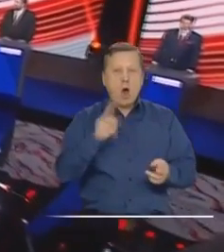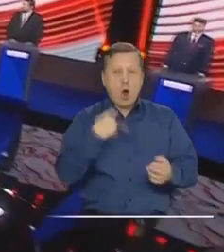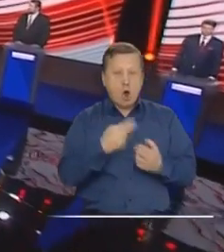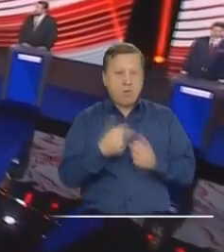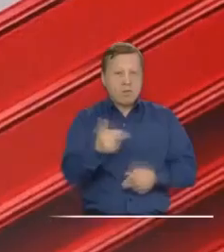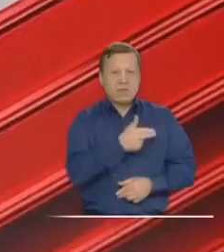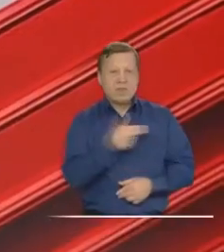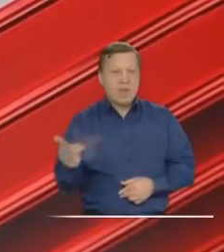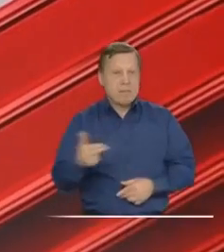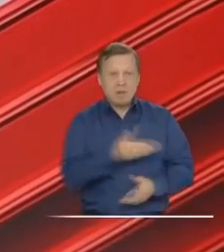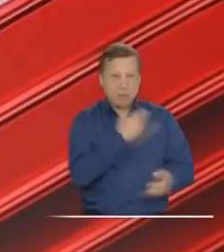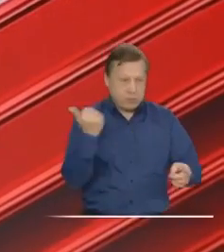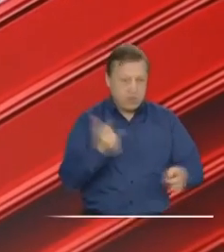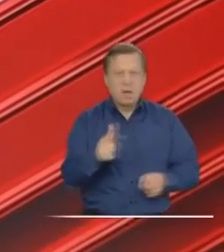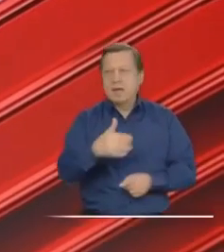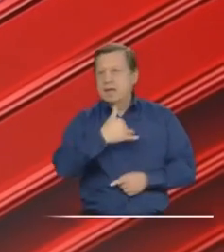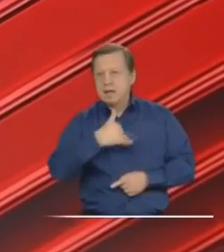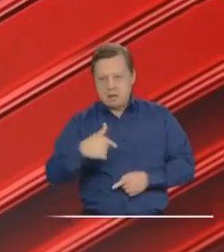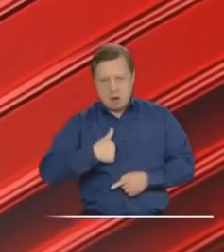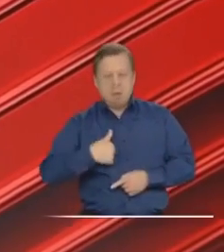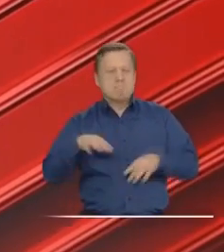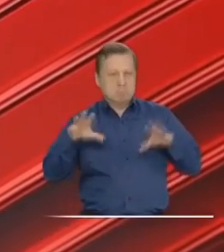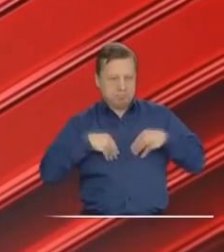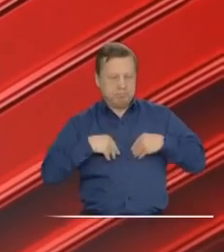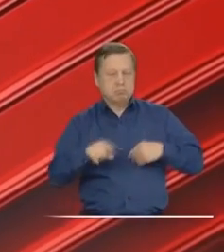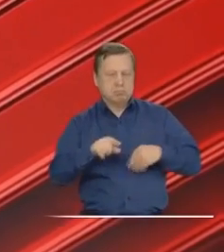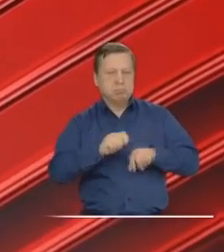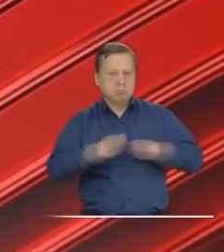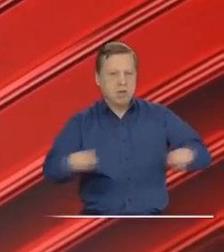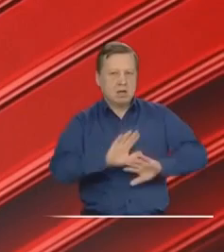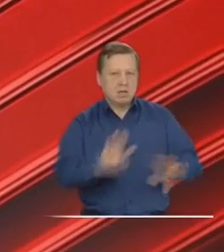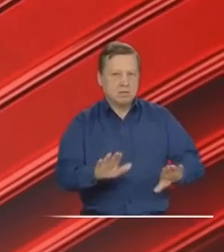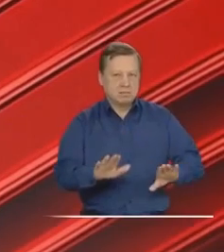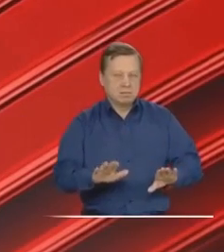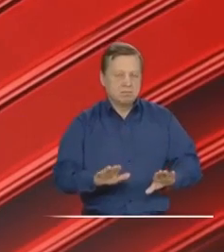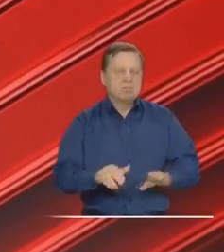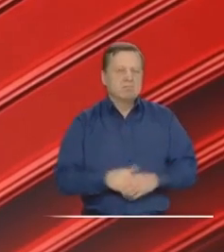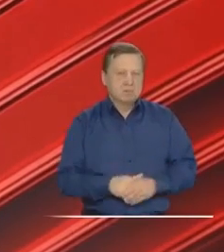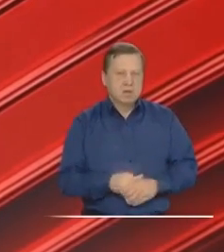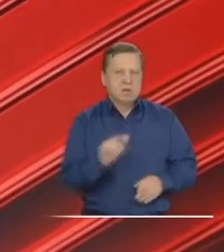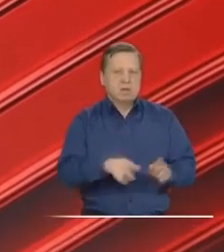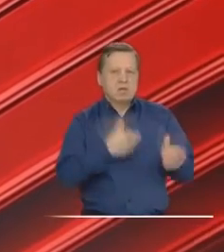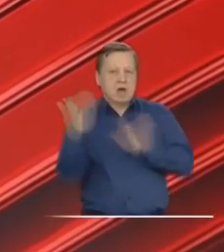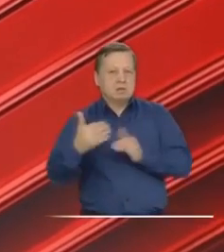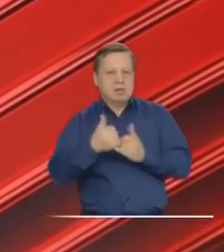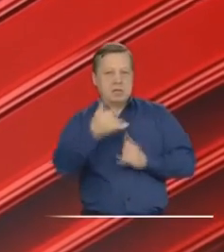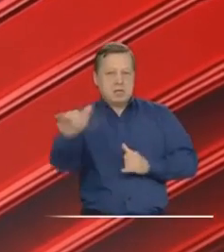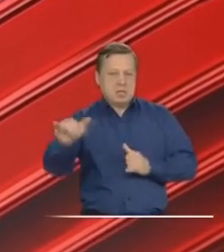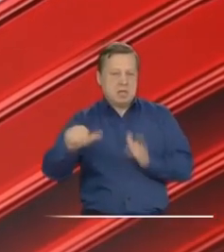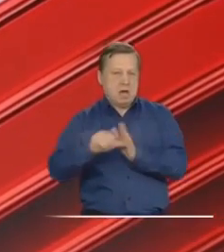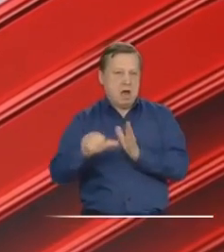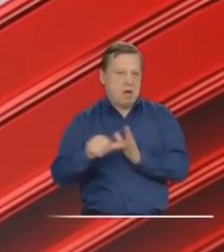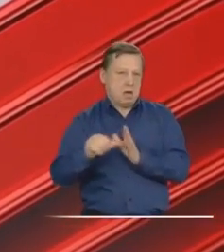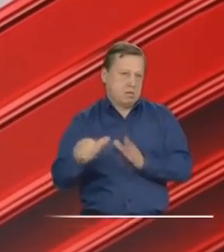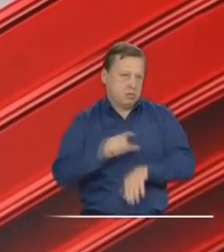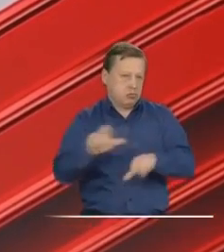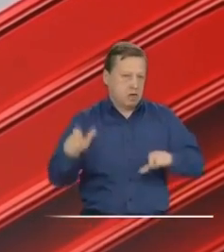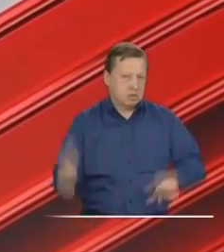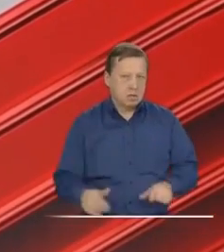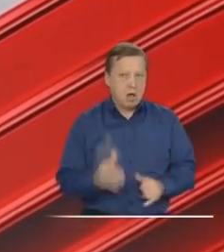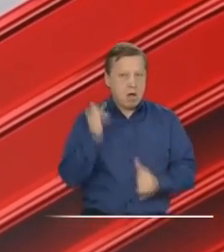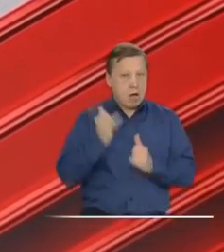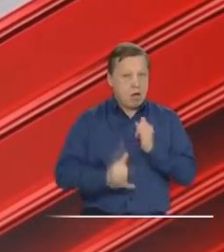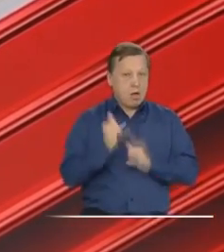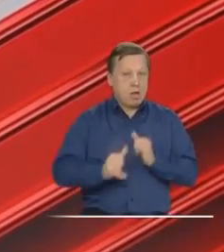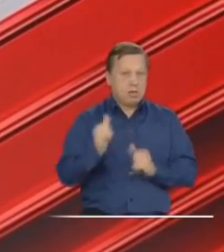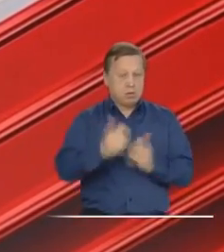przerwane przez prowadzącego debatę kosztem czasu przysługującego kandydatowi jeśli kandydat swoją wypowiedzią naruszył